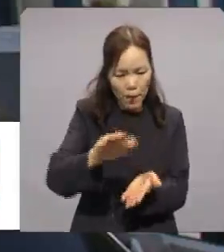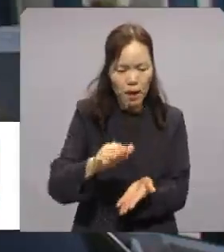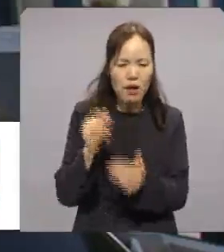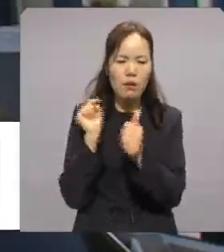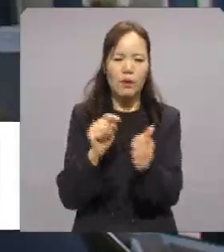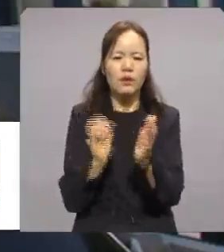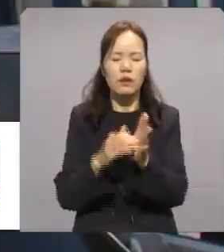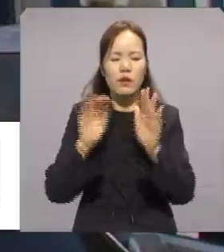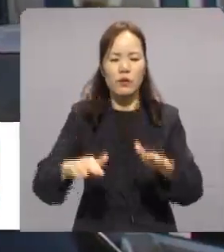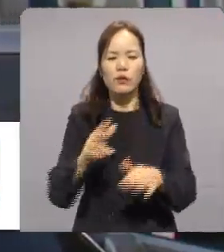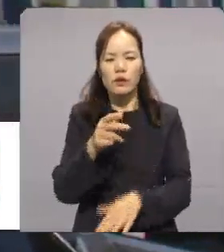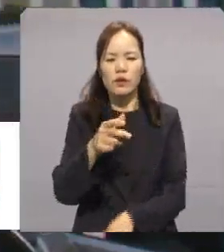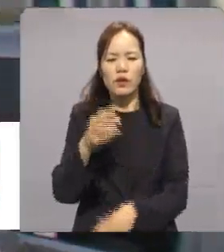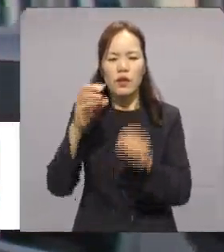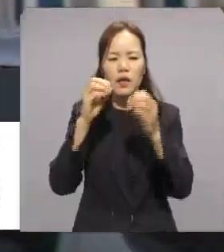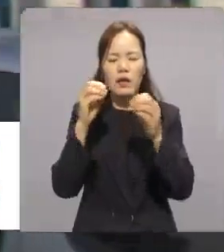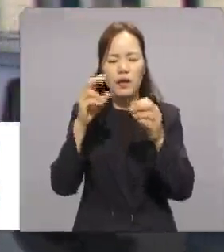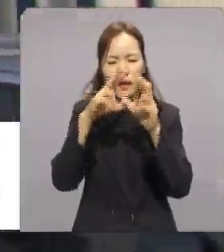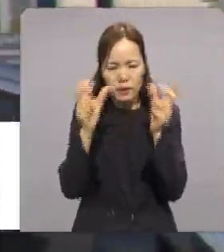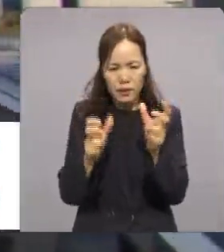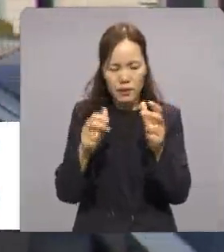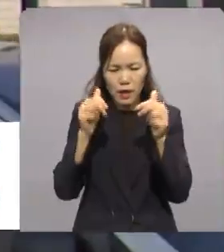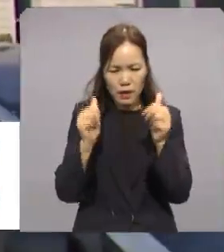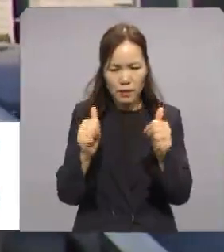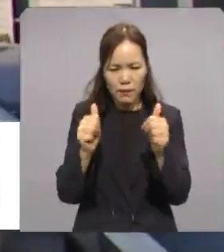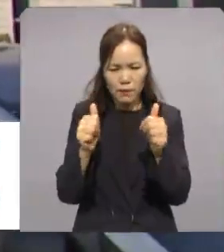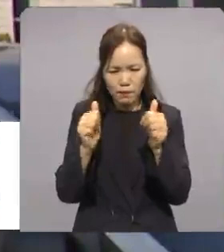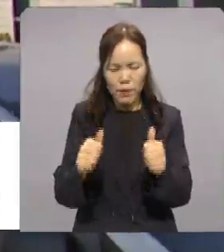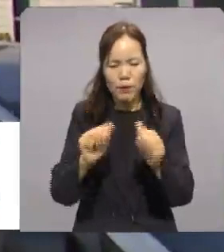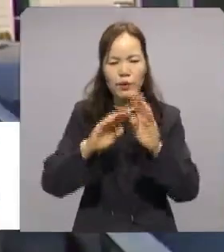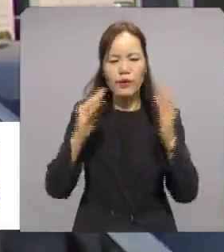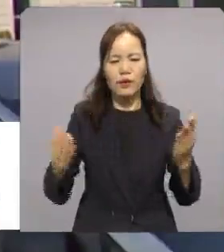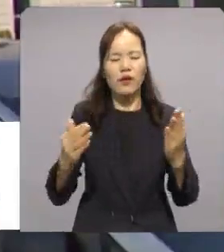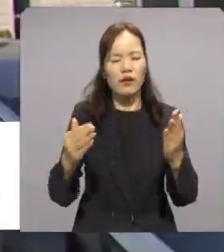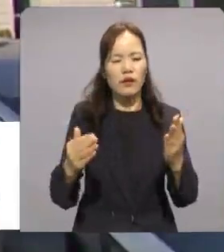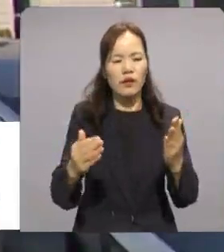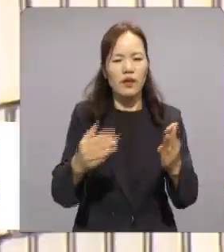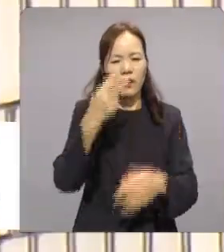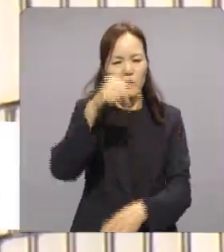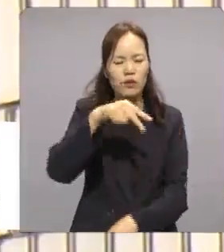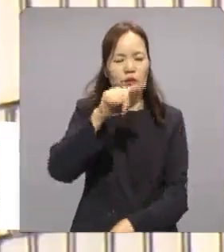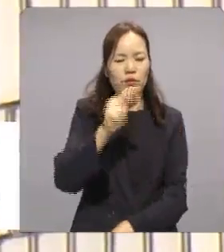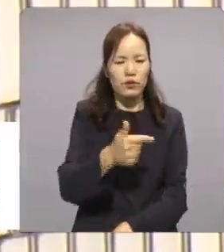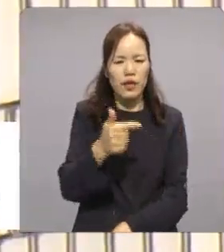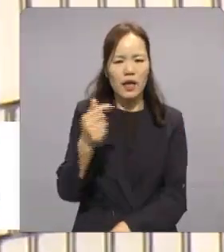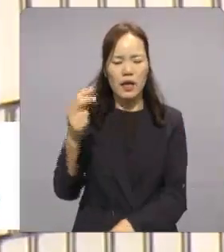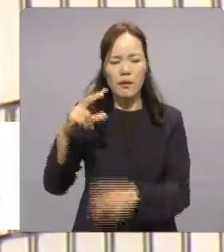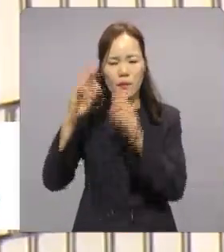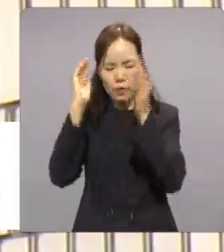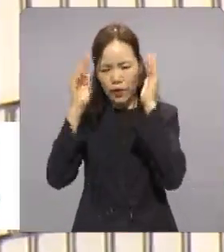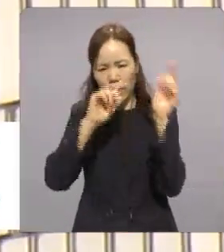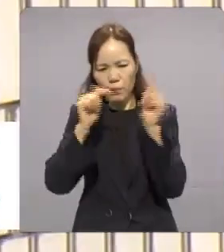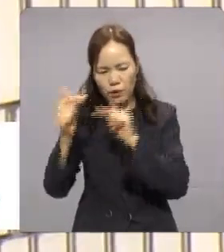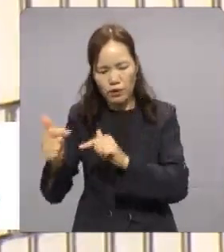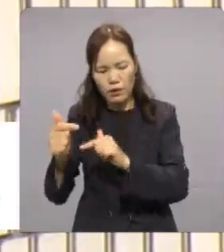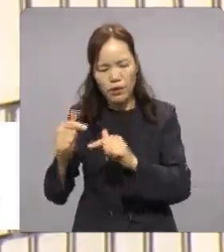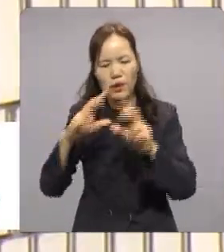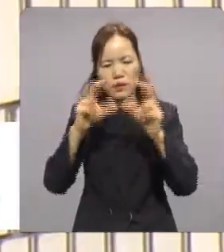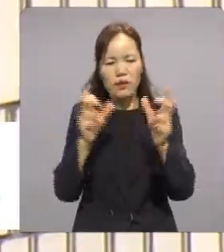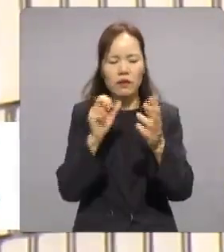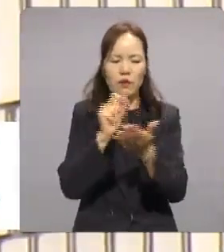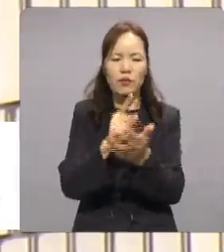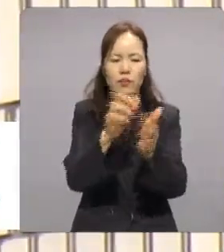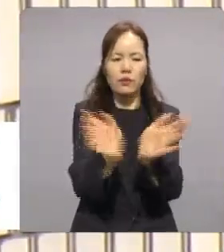퇴정 명령은 오늘 수원지법 성남지원에서 열린 두산 건설과 네이버 전직 임직원 전 성남시 공무원 전성남 FC 대표